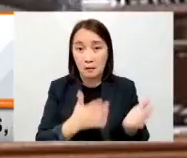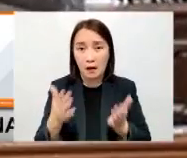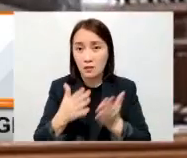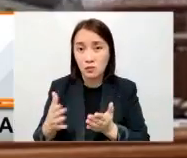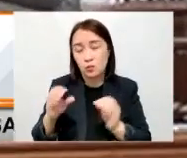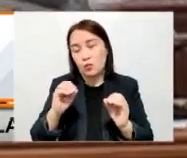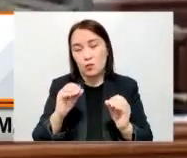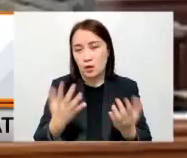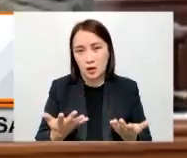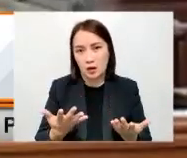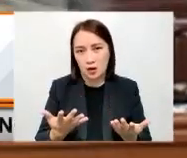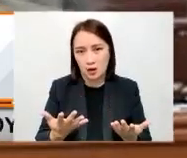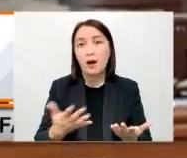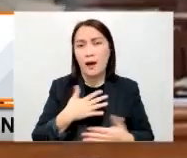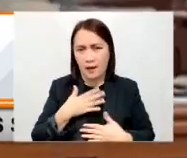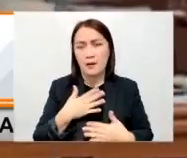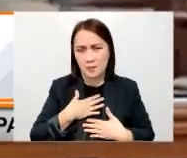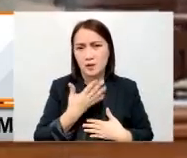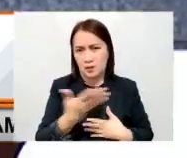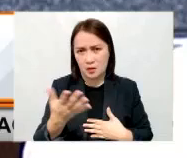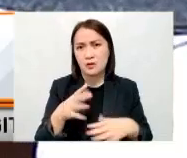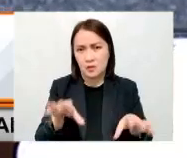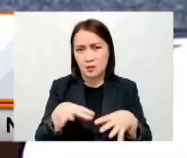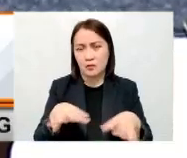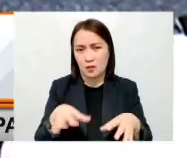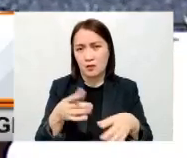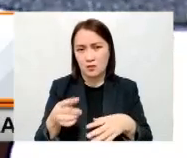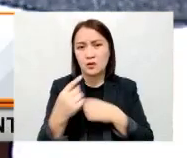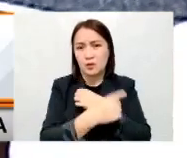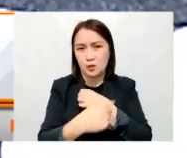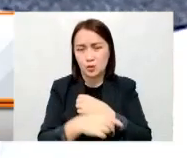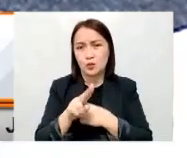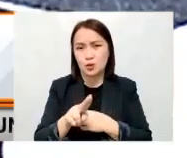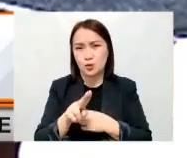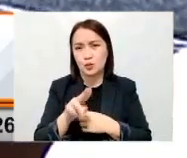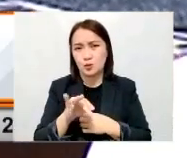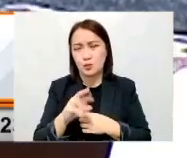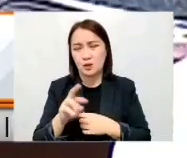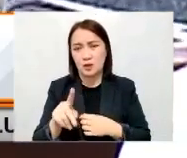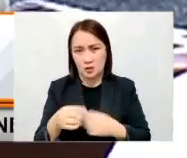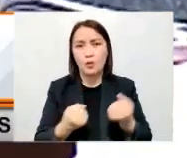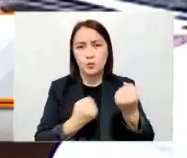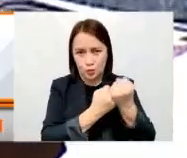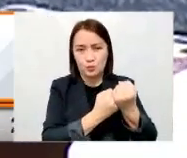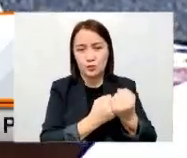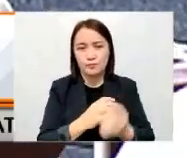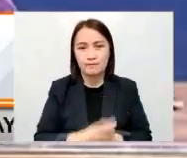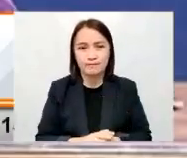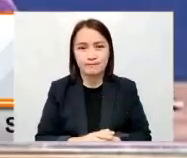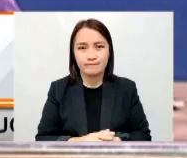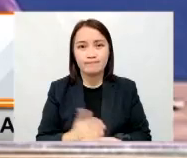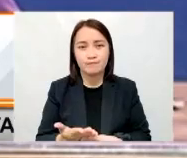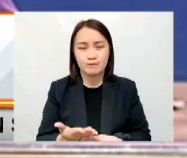Subiri. Masaya raw sila sa trabaho nito bilang Senate President at buo rin daw ang suporta ni Estrada kay Subiri. The